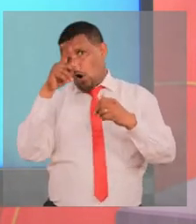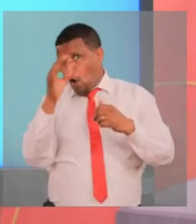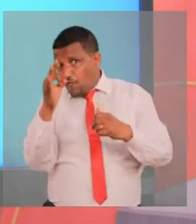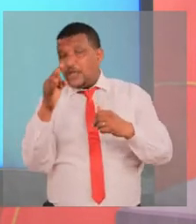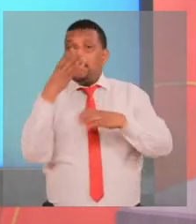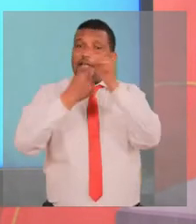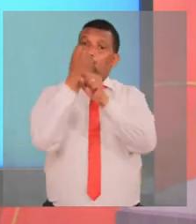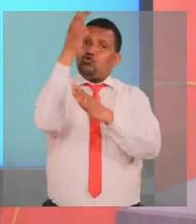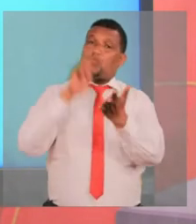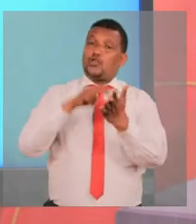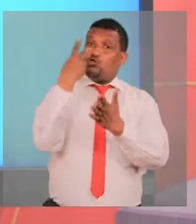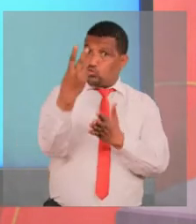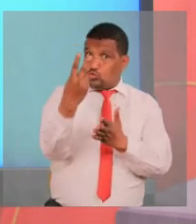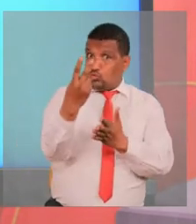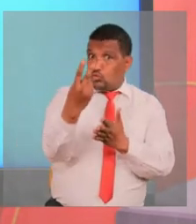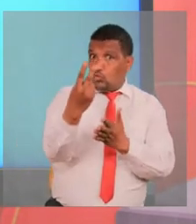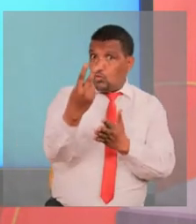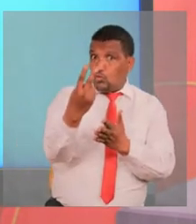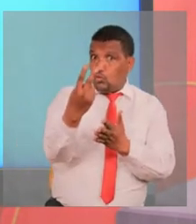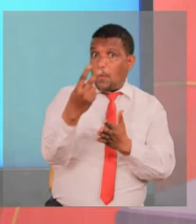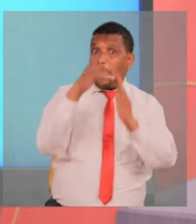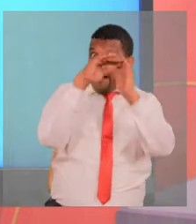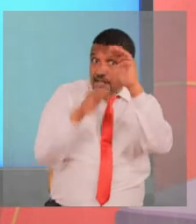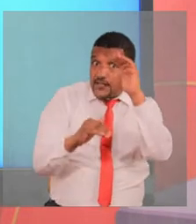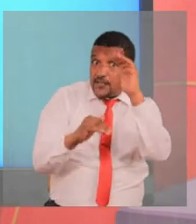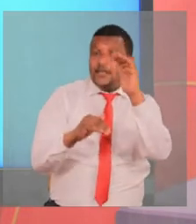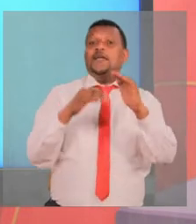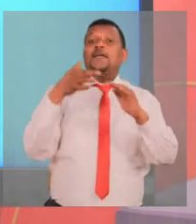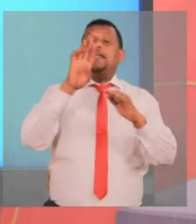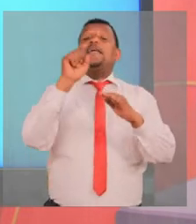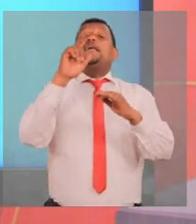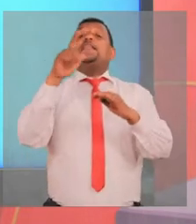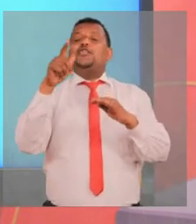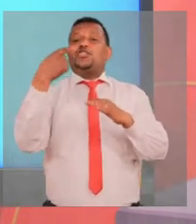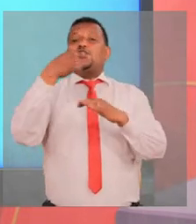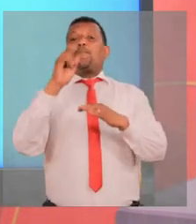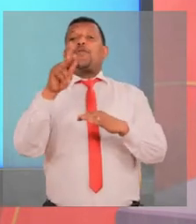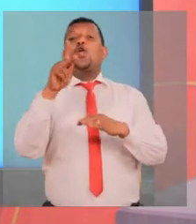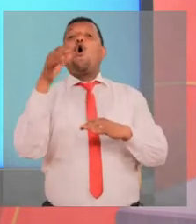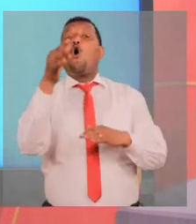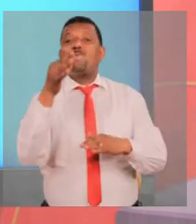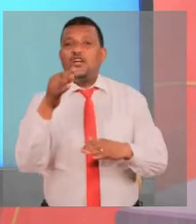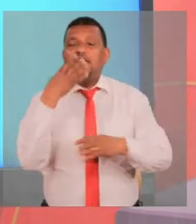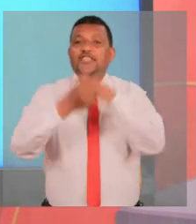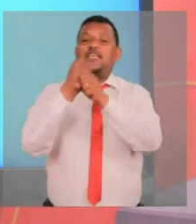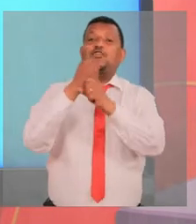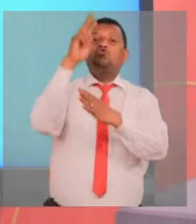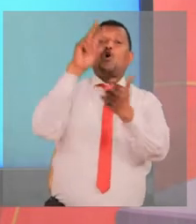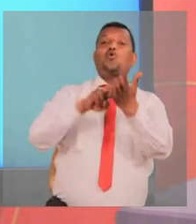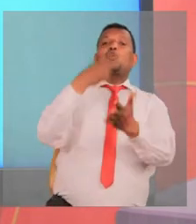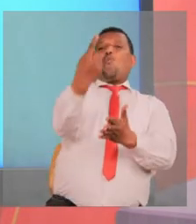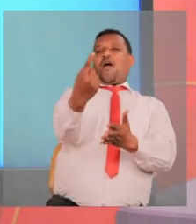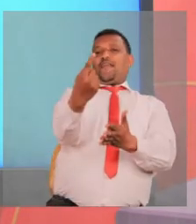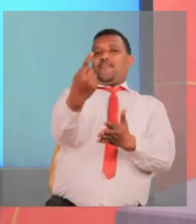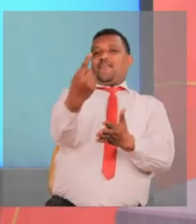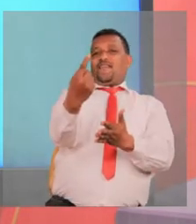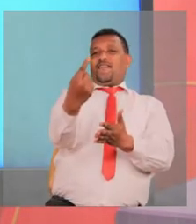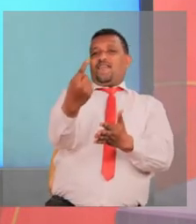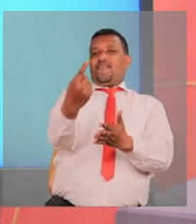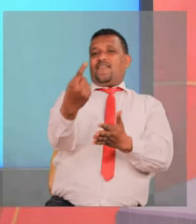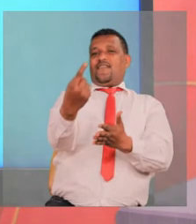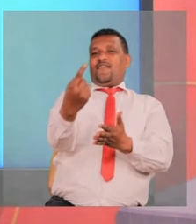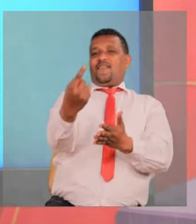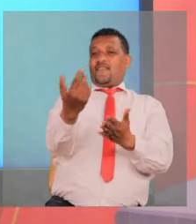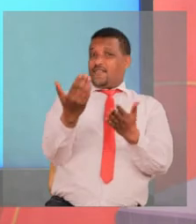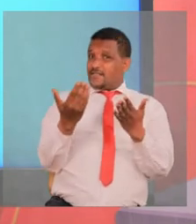ओं 8 - द रियल जीडीपी आफ द ईयर 2014